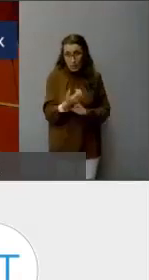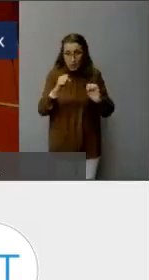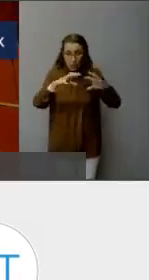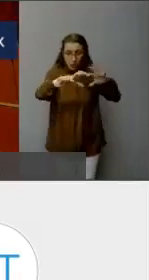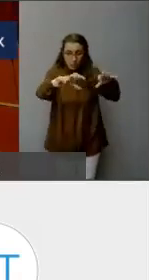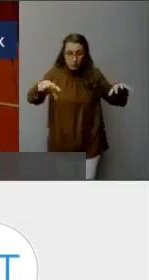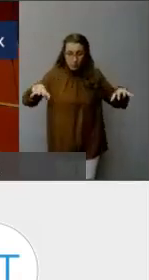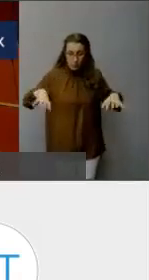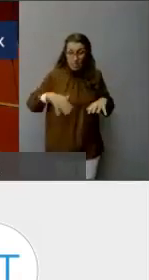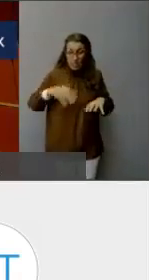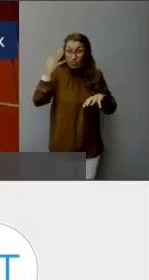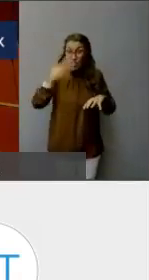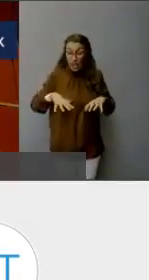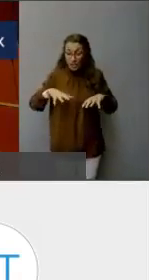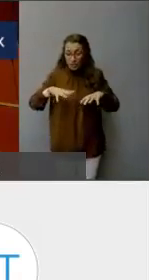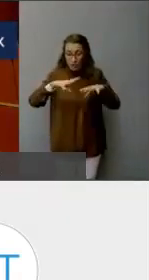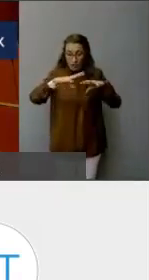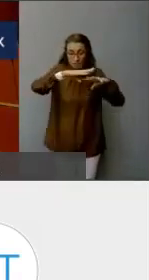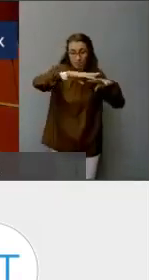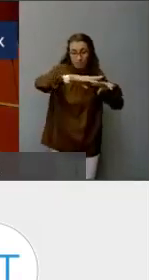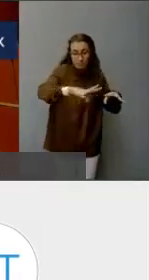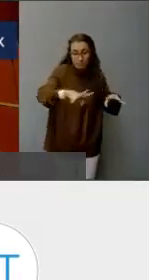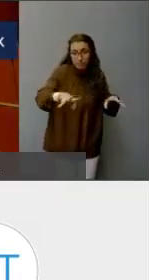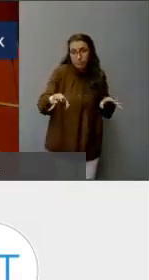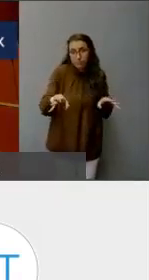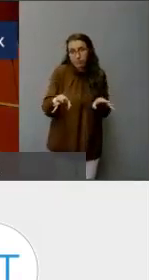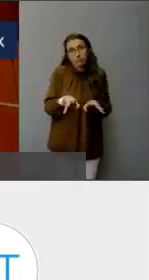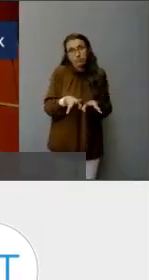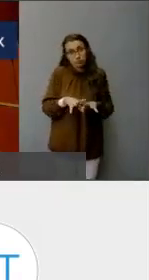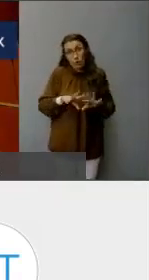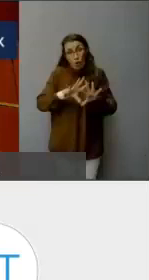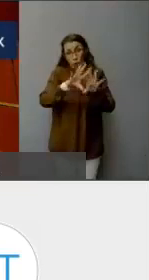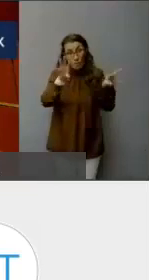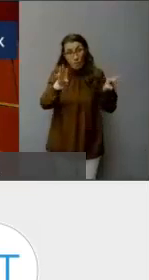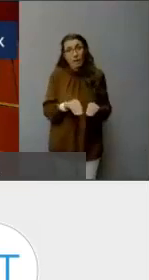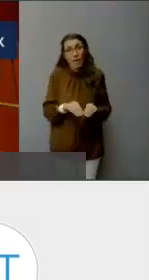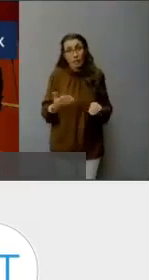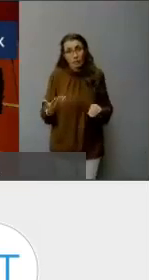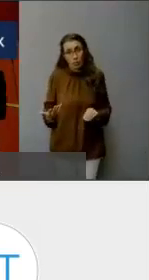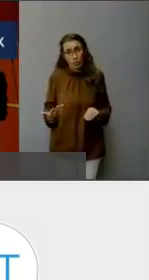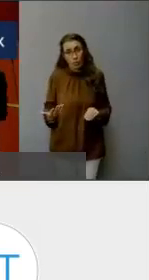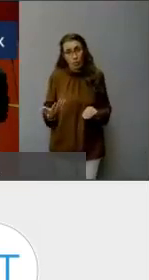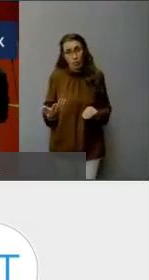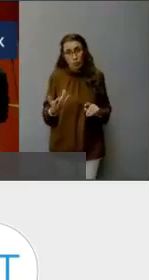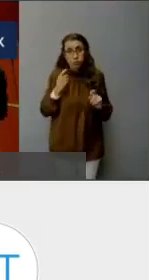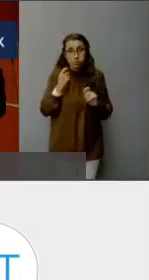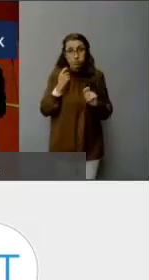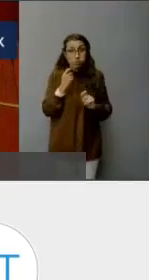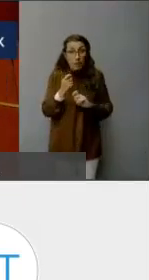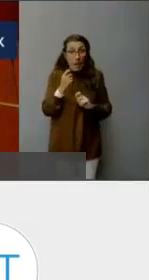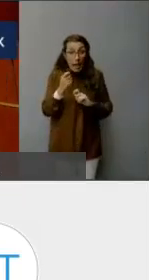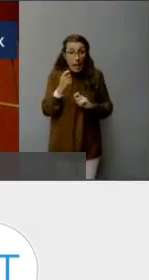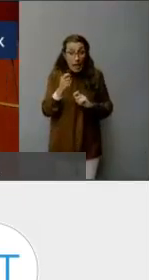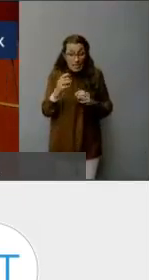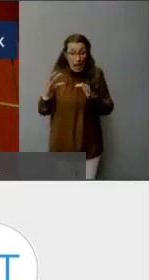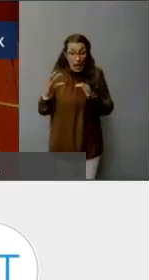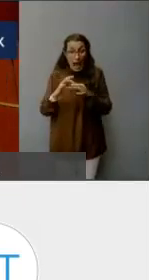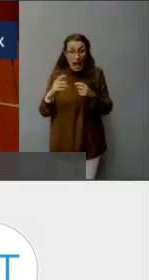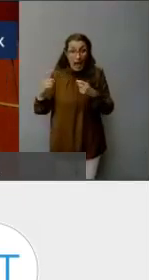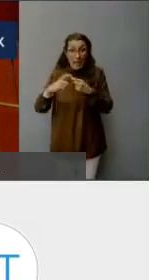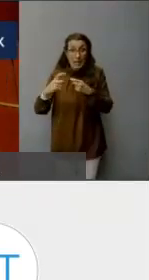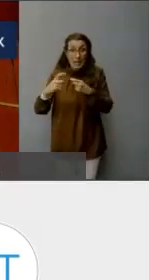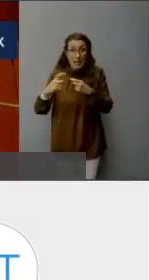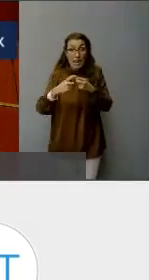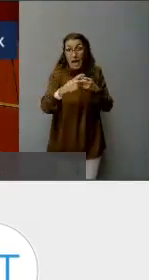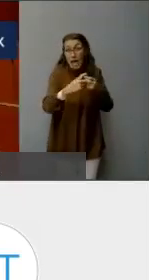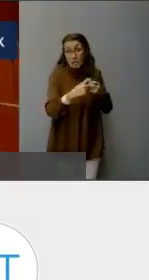queste nuove reti acqua fogne e grasse luce e senza oneri di allaccio che è in modo tale che questa